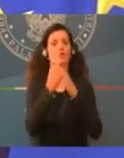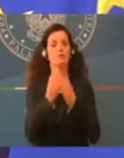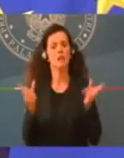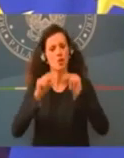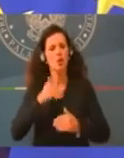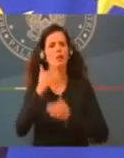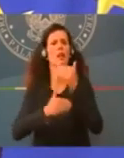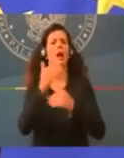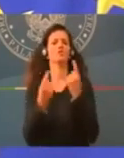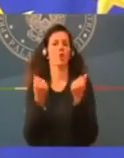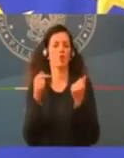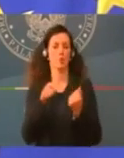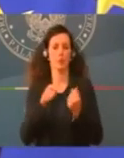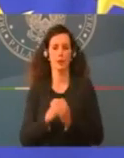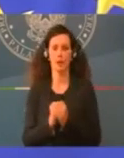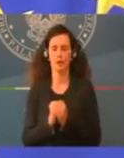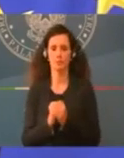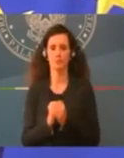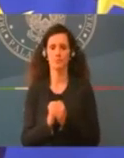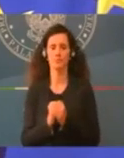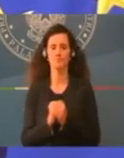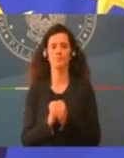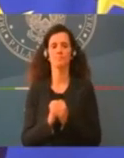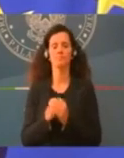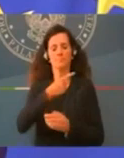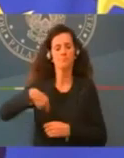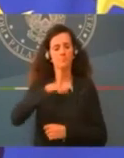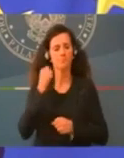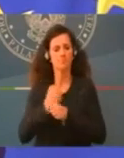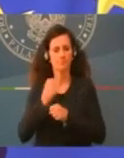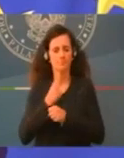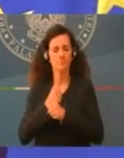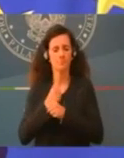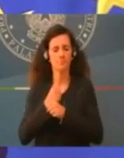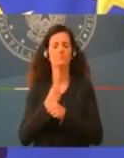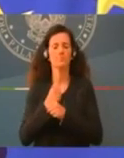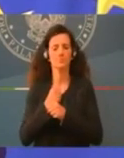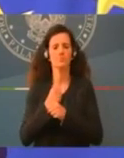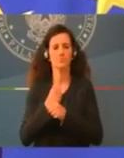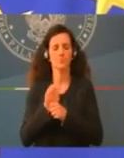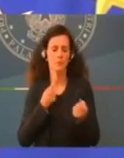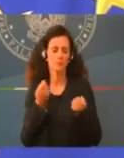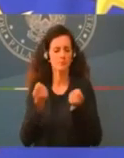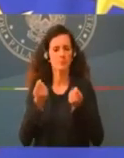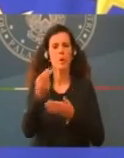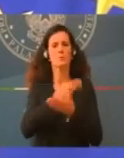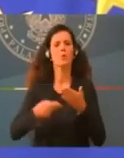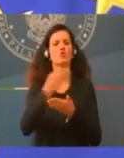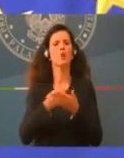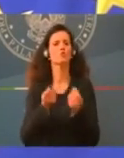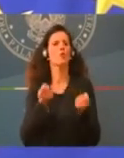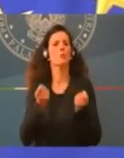manovra che guarda al breve medio ma anche in prospettiva a lungo periodo per restituire fiducia e sviluppo al paese